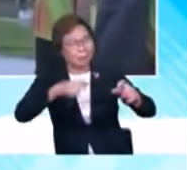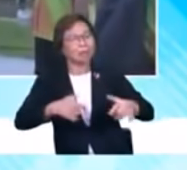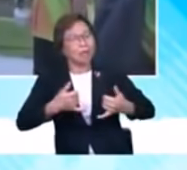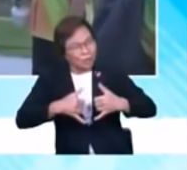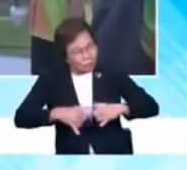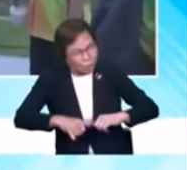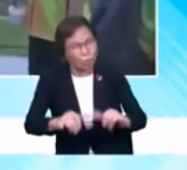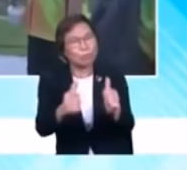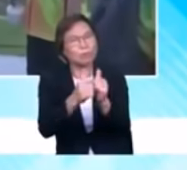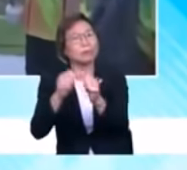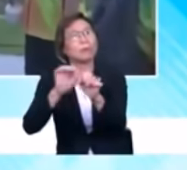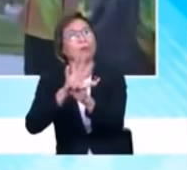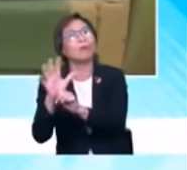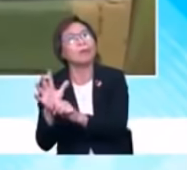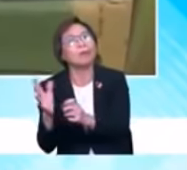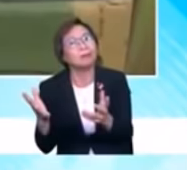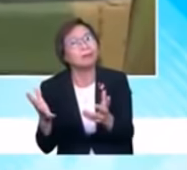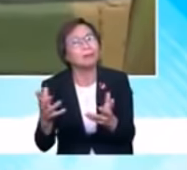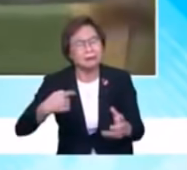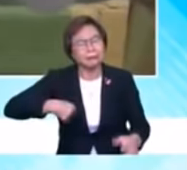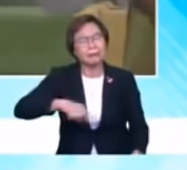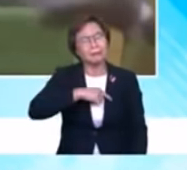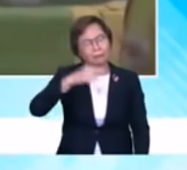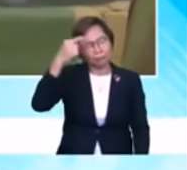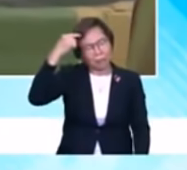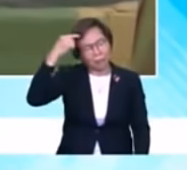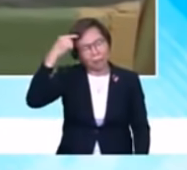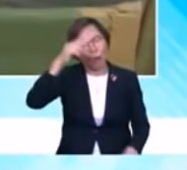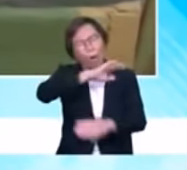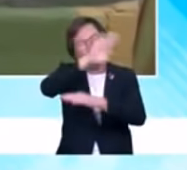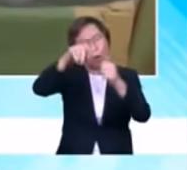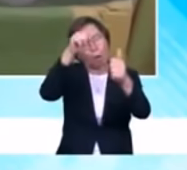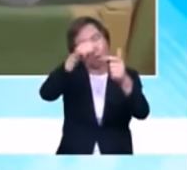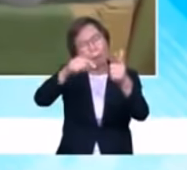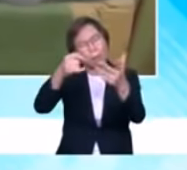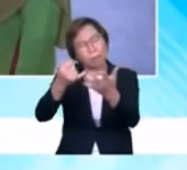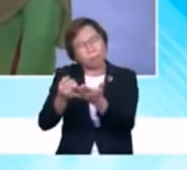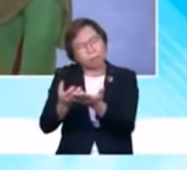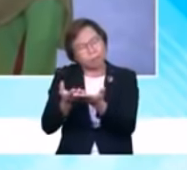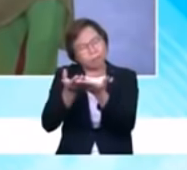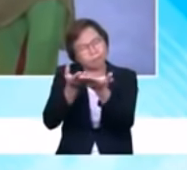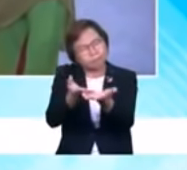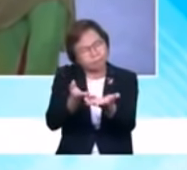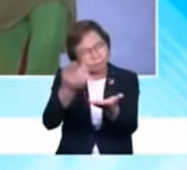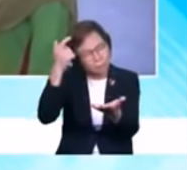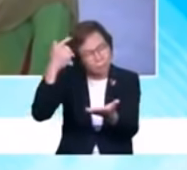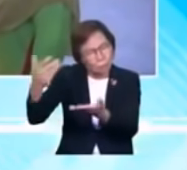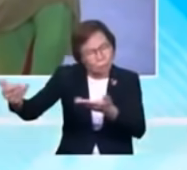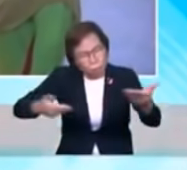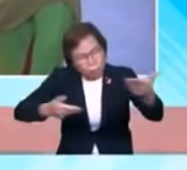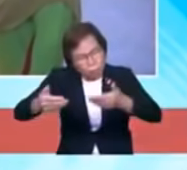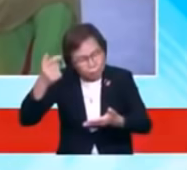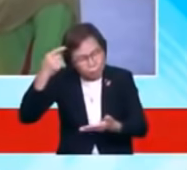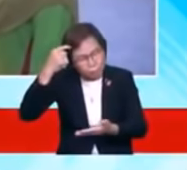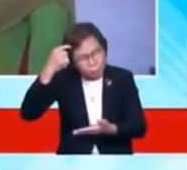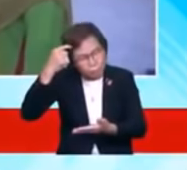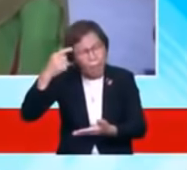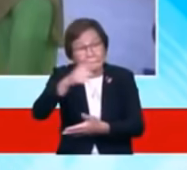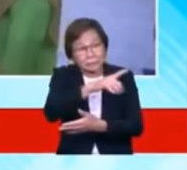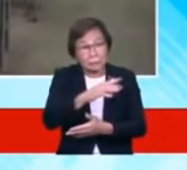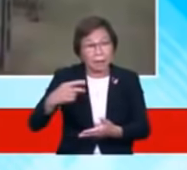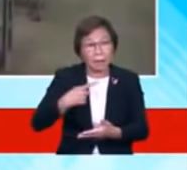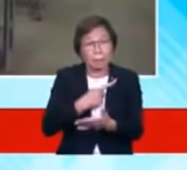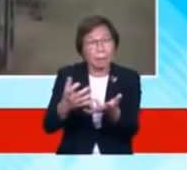oleh yang demikian itu mengambil kira semua pandangan ini dan hasrat kami